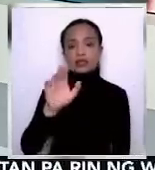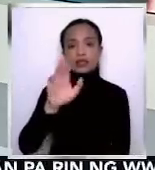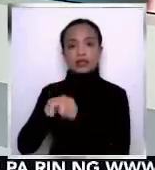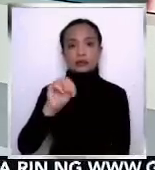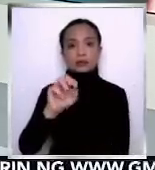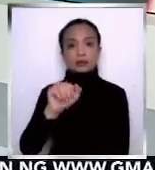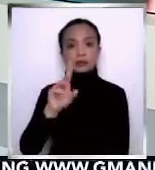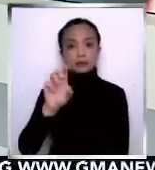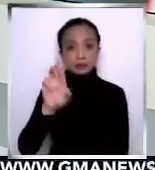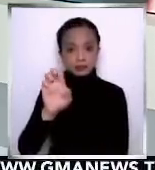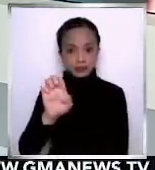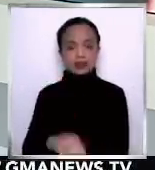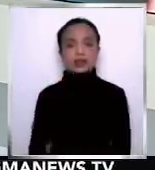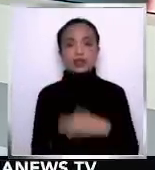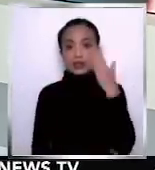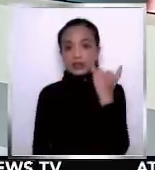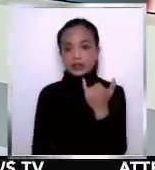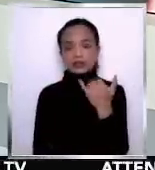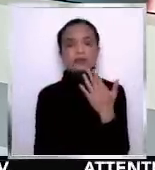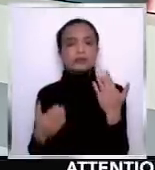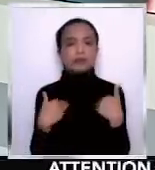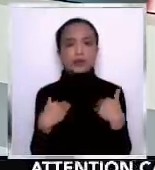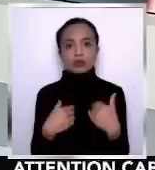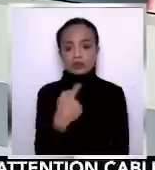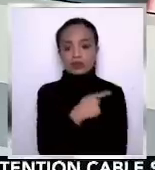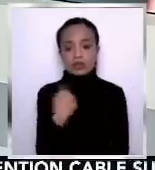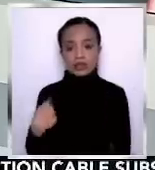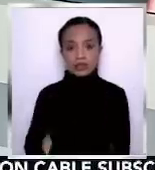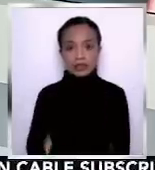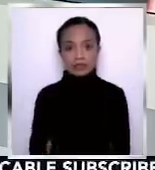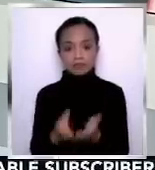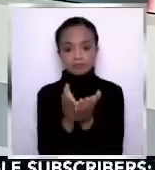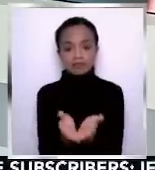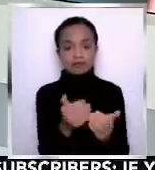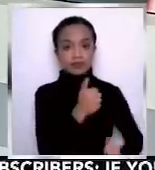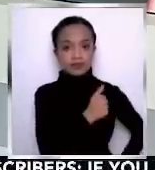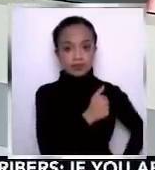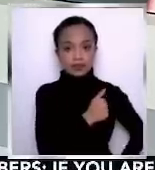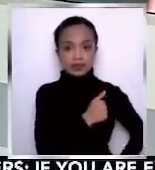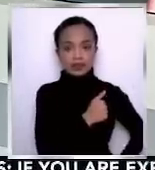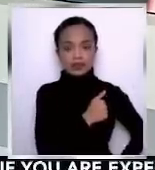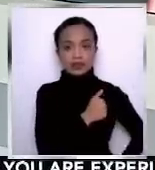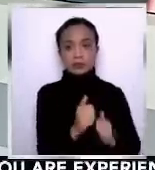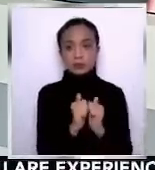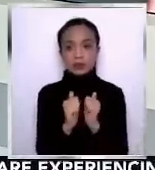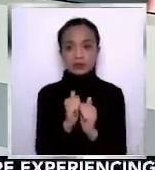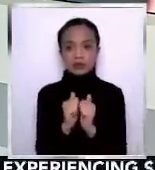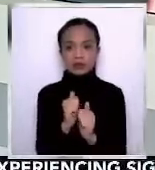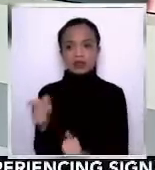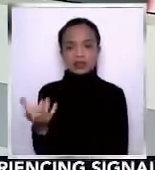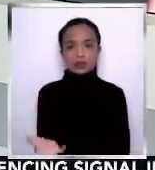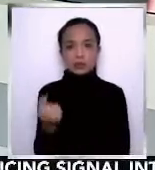Sa kabila po yan ang pagbuntot at pagradyo ng China Coast Guard na ayon sa mga eksperto, tanda ng pag-angkin nila sa pinag-aagawang